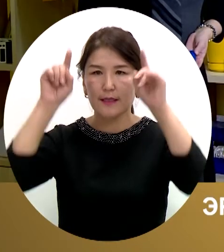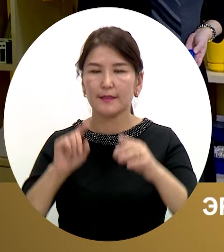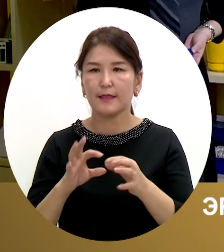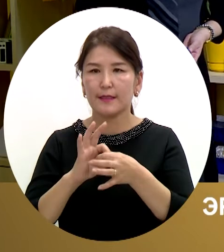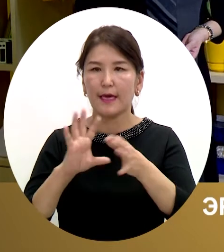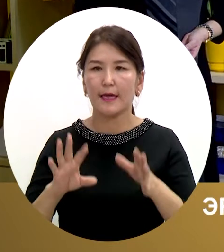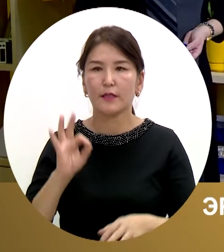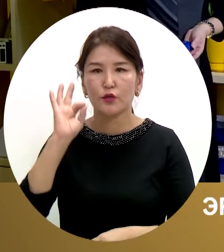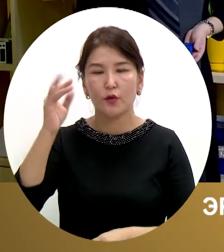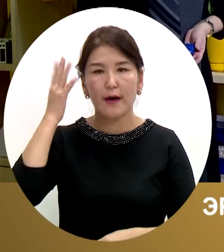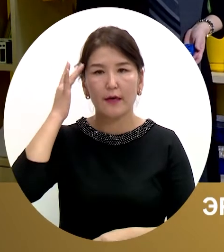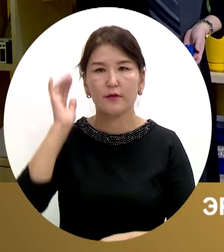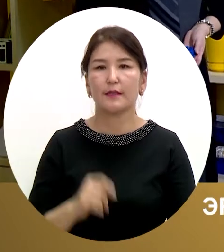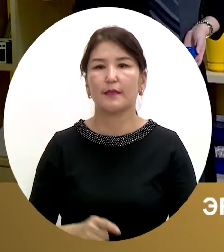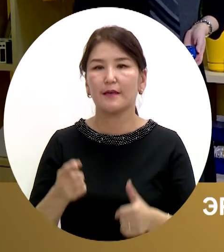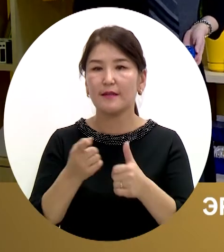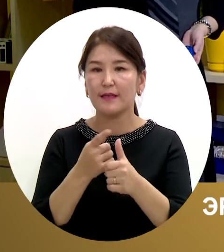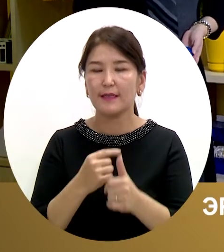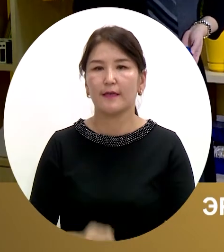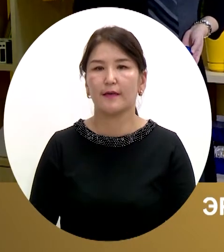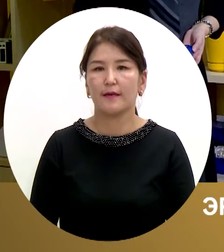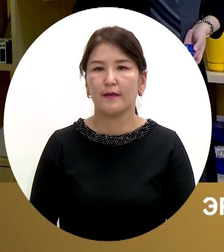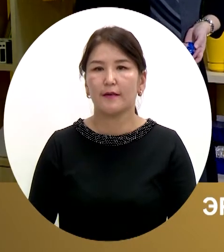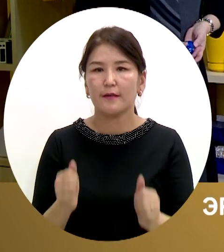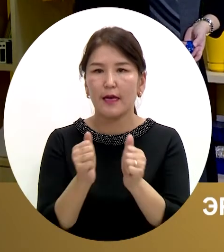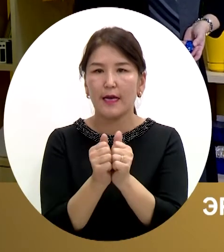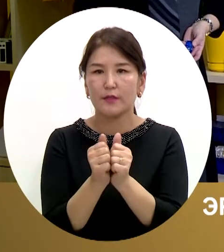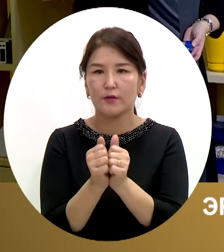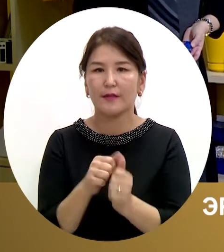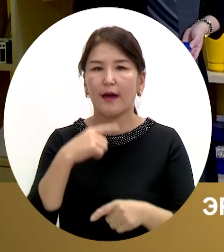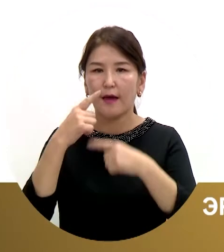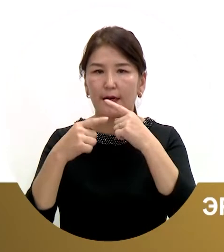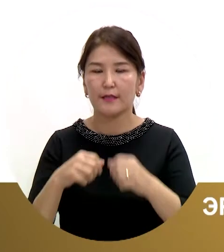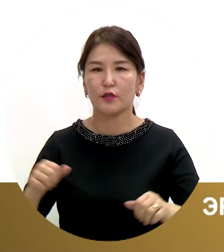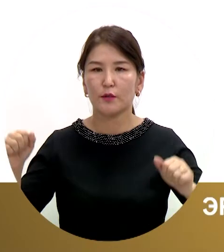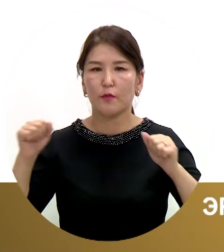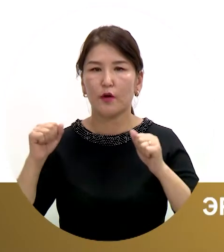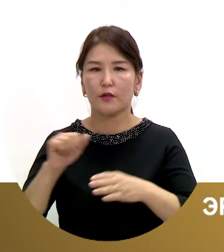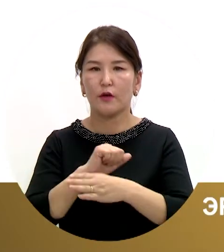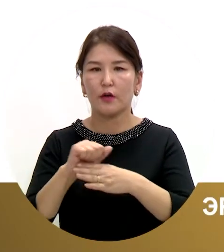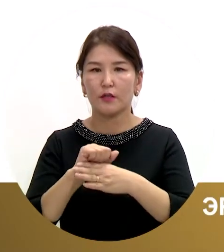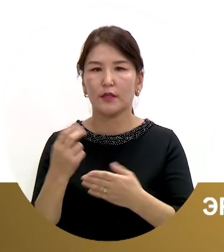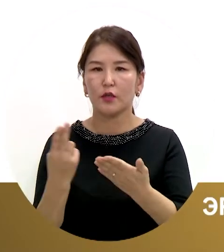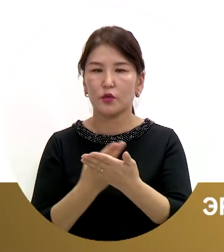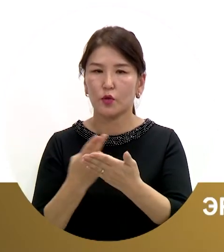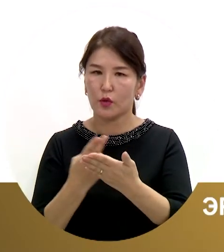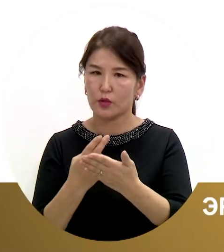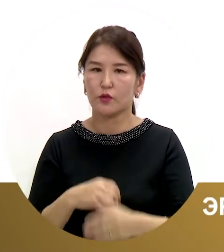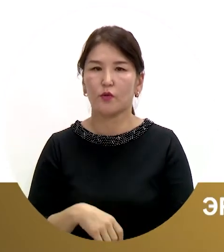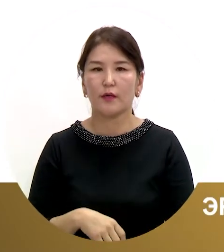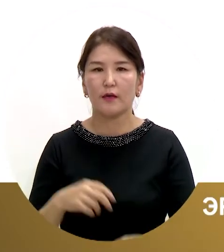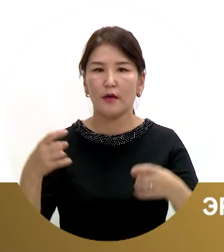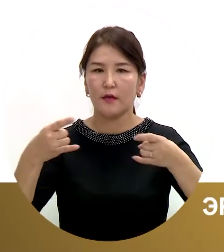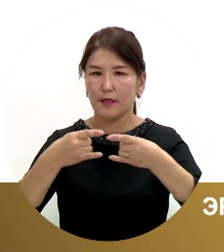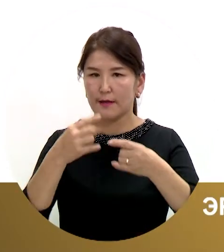Стрессийг тайлах эерэг аргуудын талаар нэрлэе. За найз нөхдөдөө ярилцах, спорт ор хичээллэх, зураг зурах,